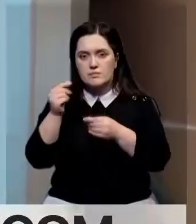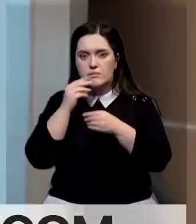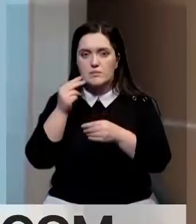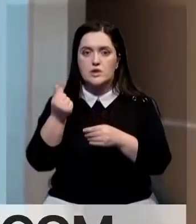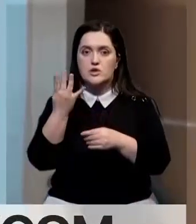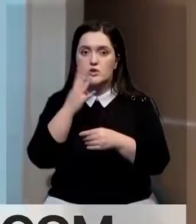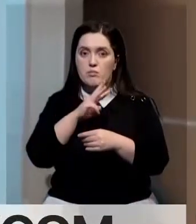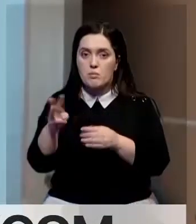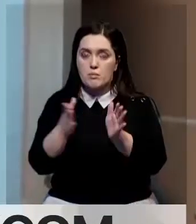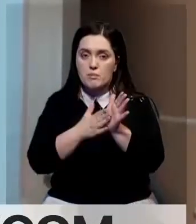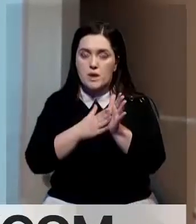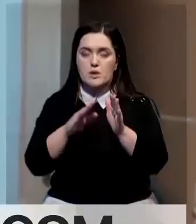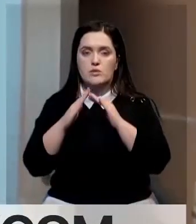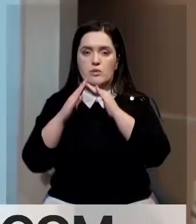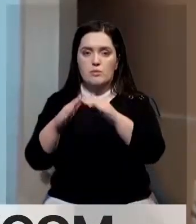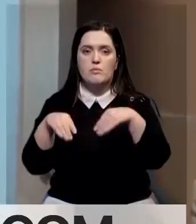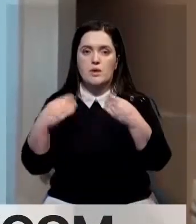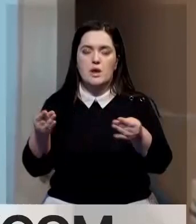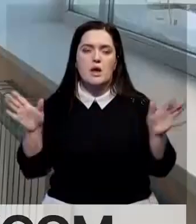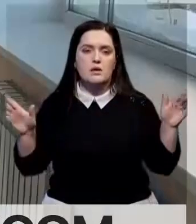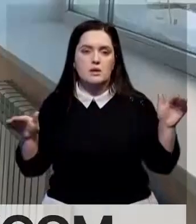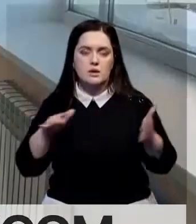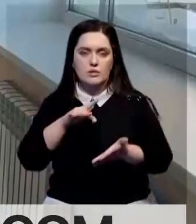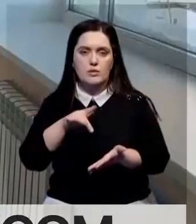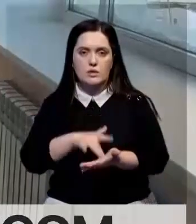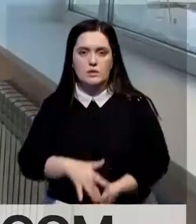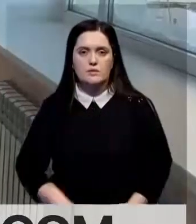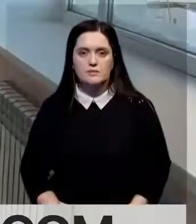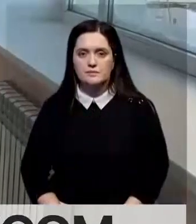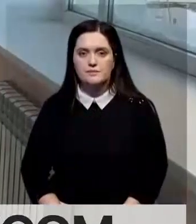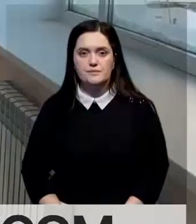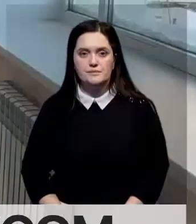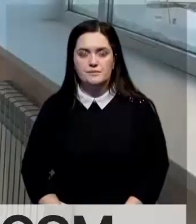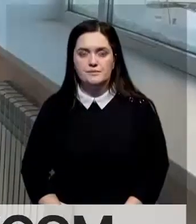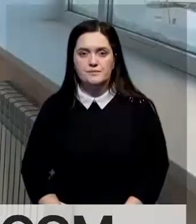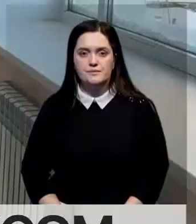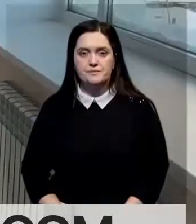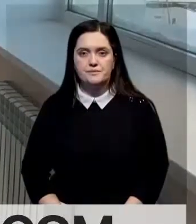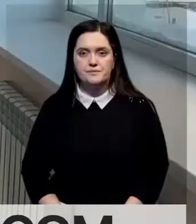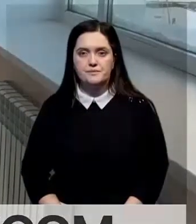тенге и предоставлением жилья в Аркалыке. Артем Грапов и Сергей Трахтенберг, Кустанайская область, Хабар 24.